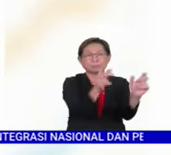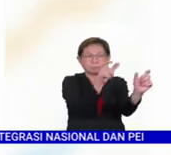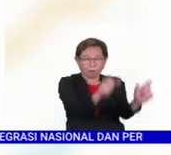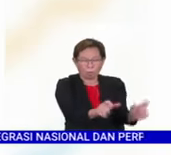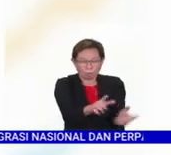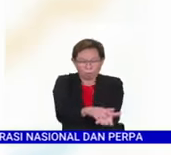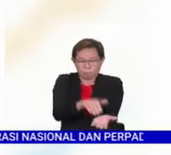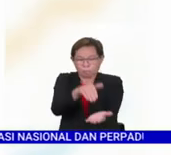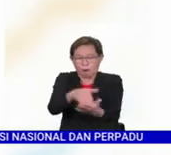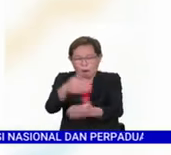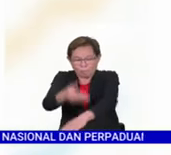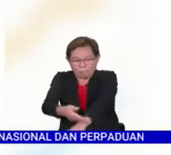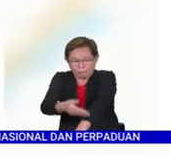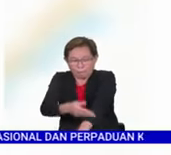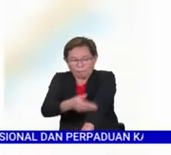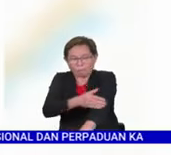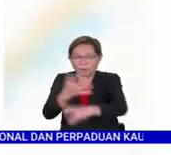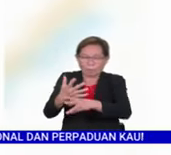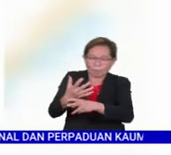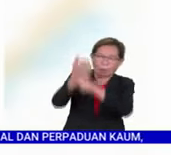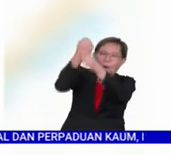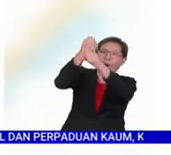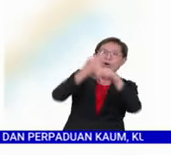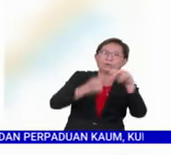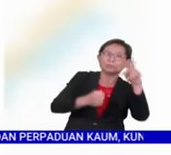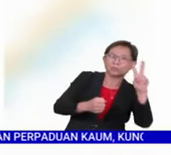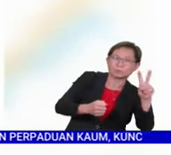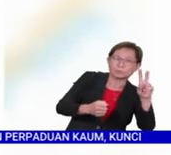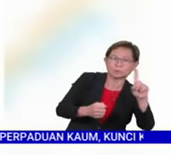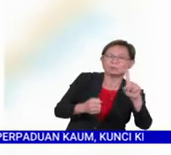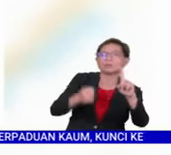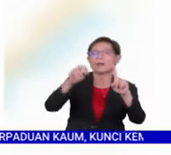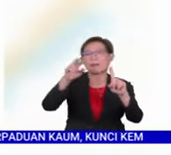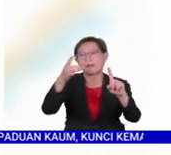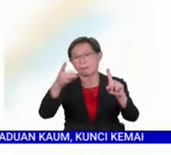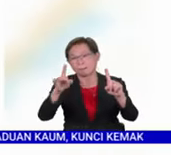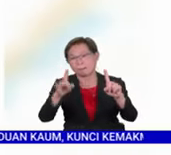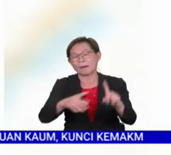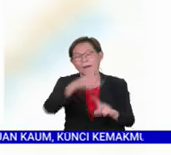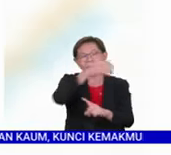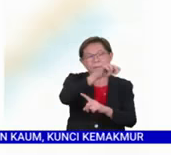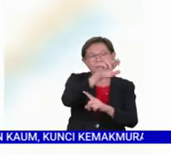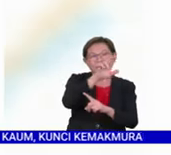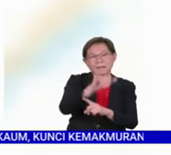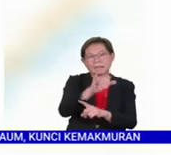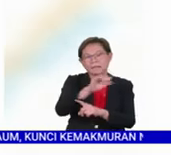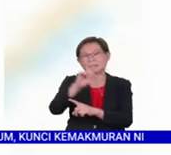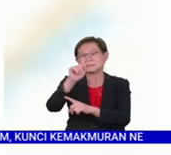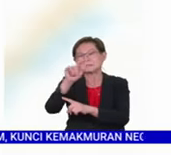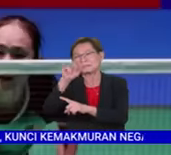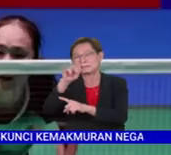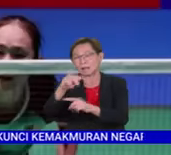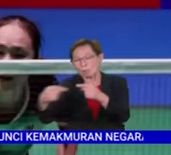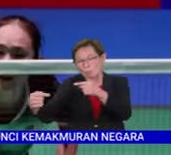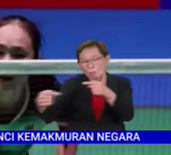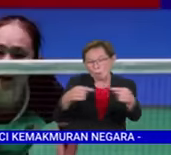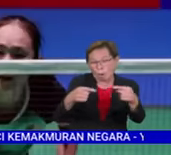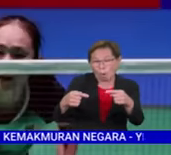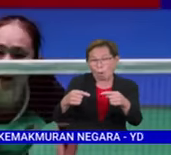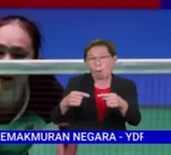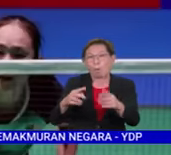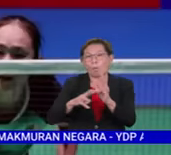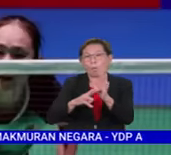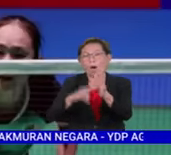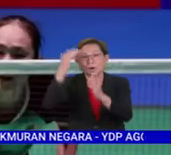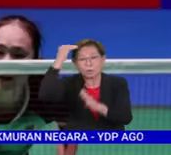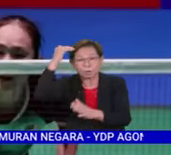bangkit memperbaiki aksi dan menang 21-18. Pelitian dan Emtina bakal berdepan sama ada wakil Korea Baik